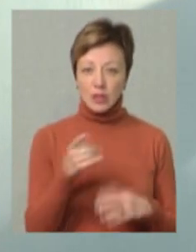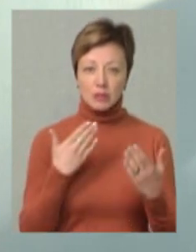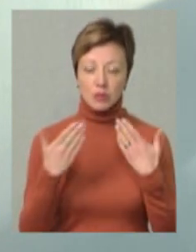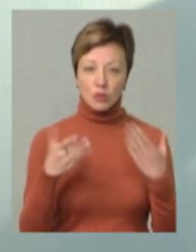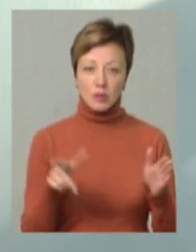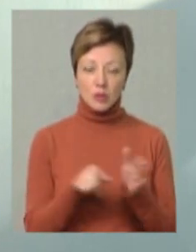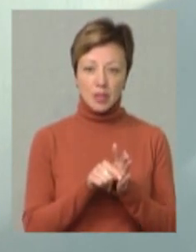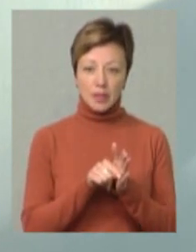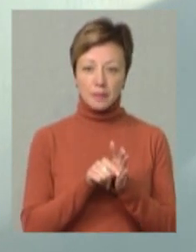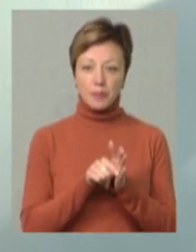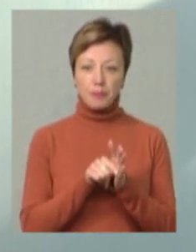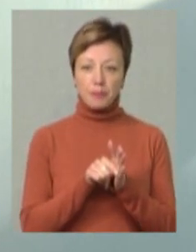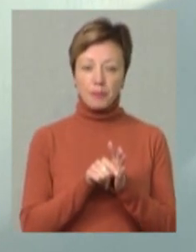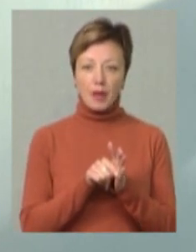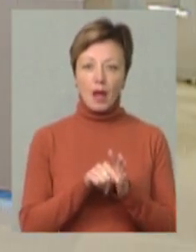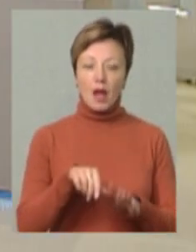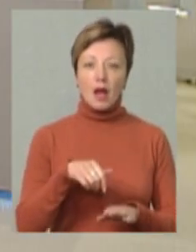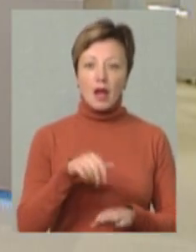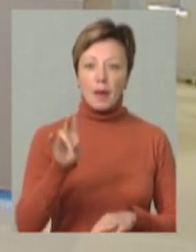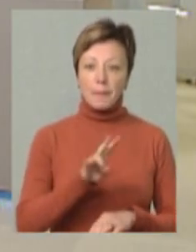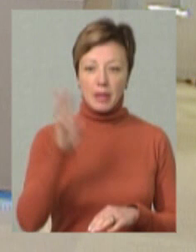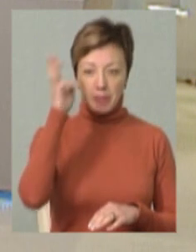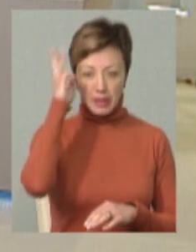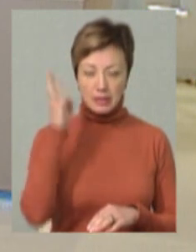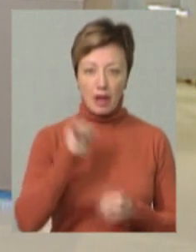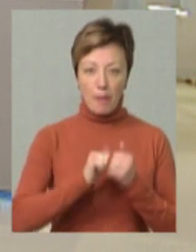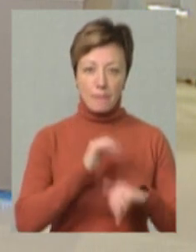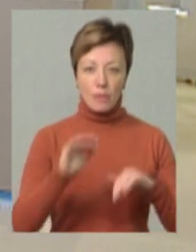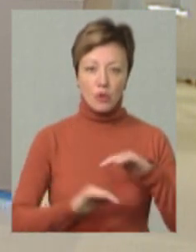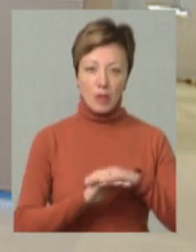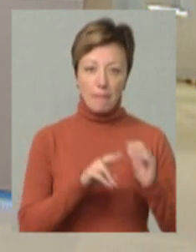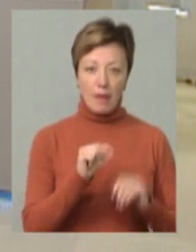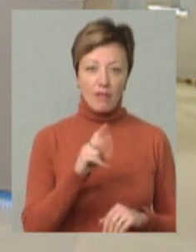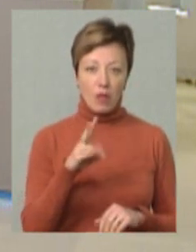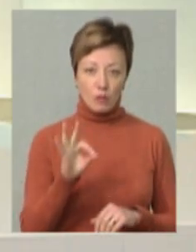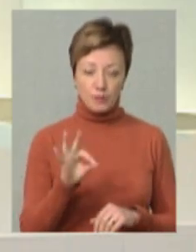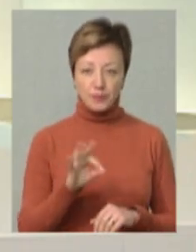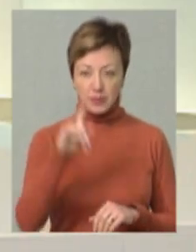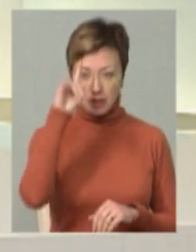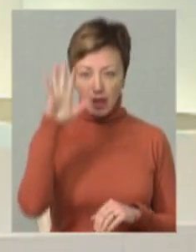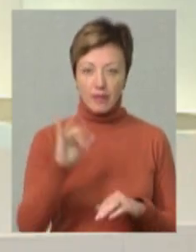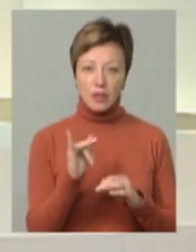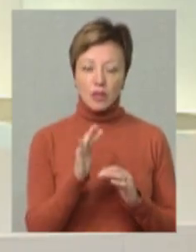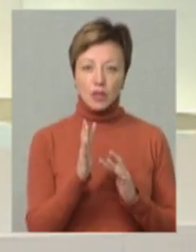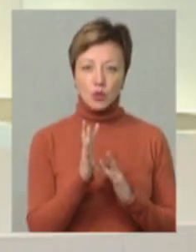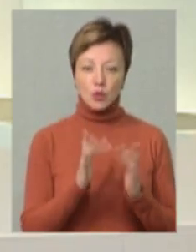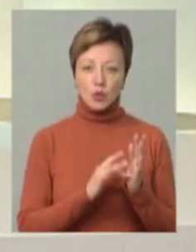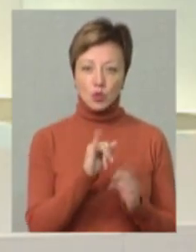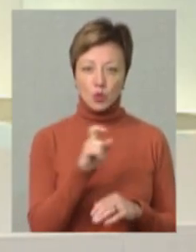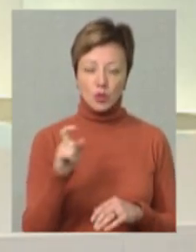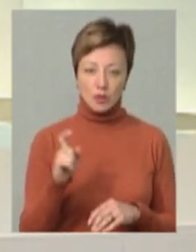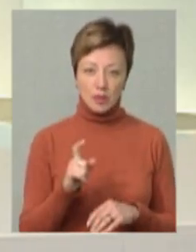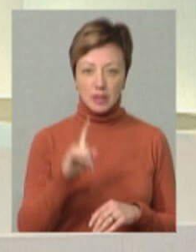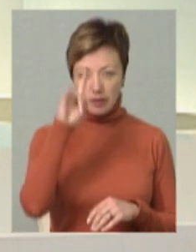спілкуємось із єпископом Хмельницьким і Кам'янець-Подільським Павлом. Слава Ісусу Христу, Владико! Слава